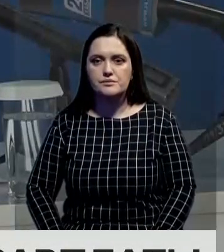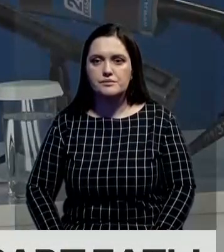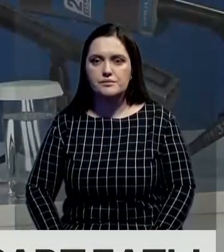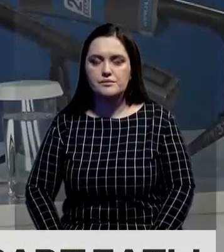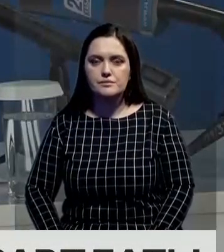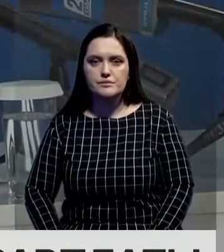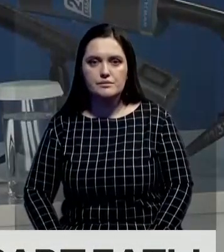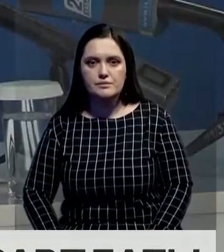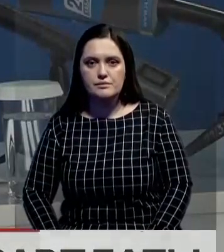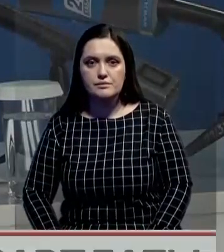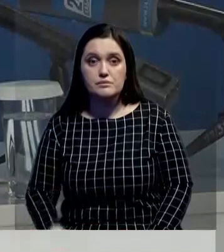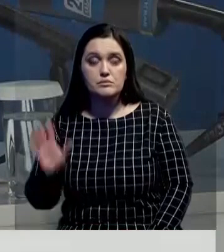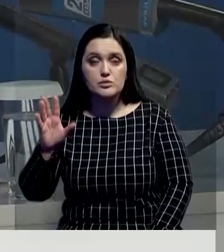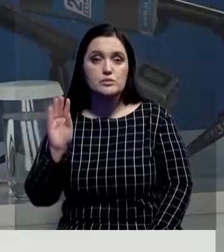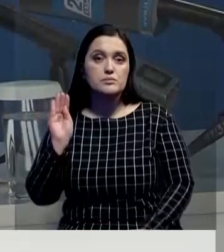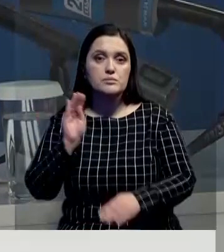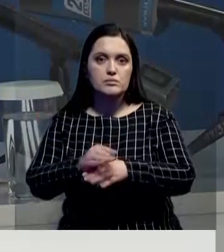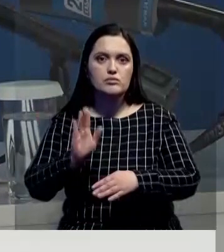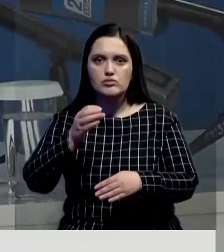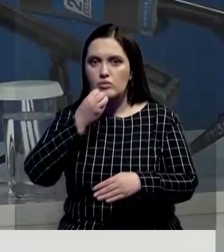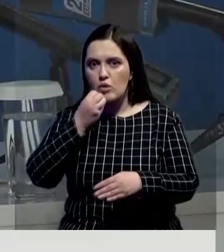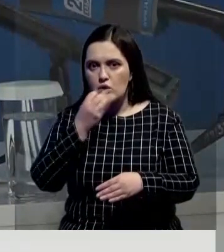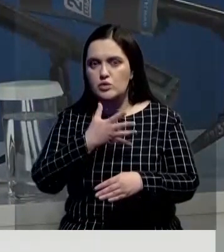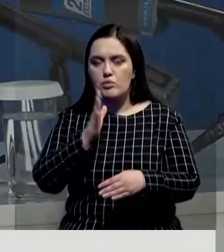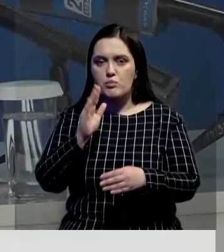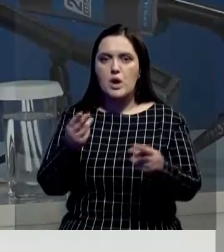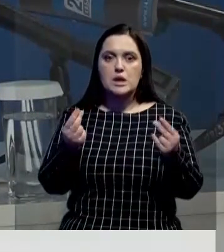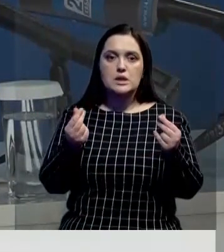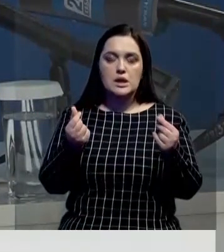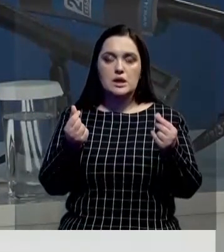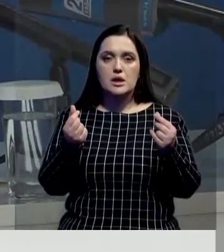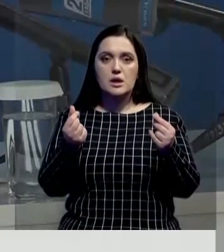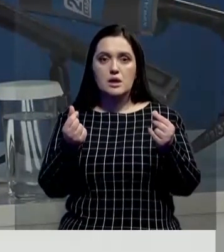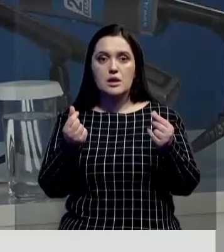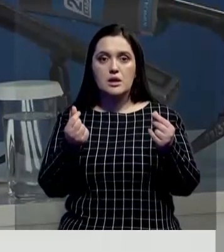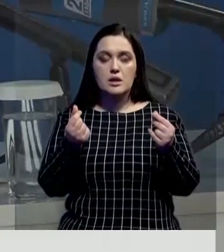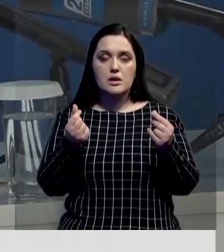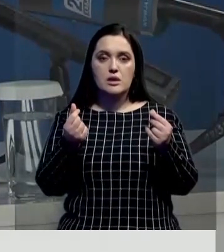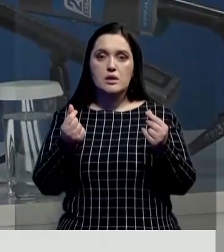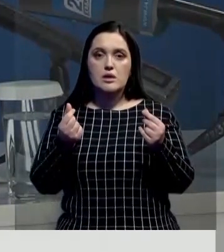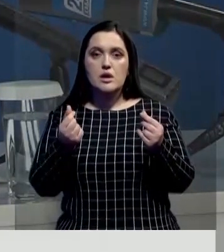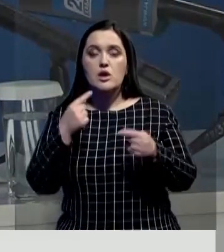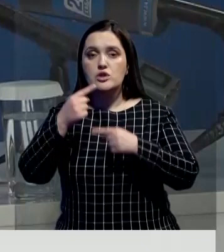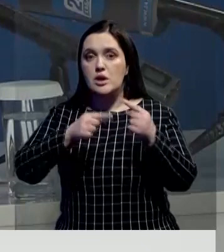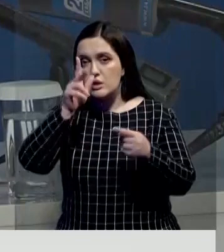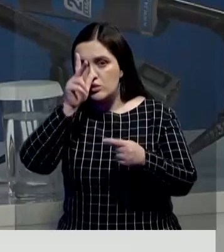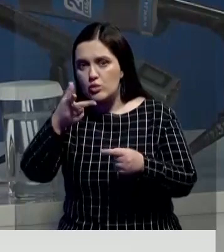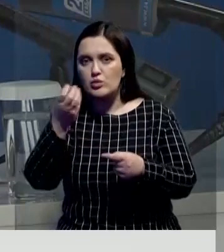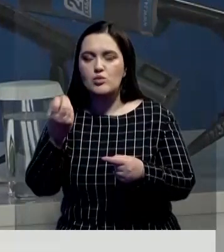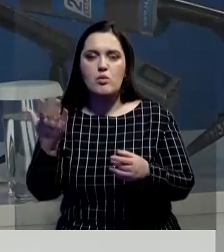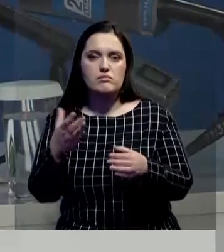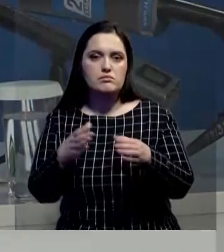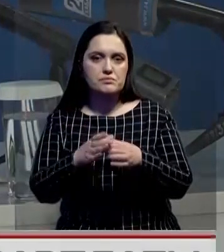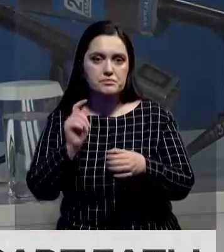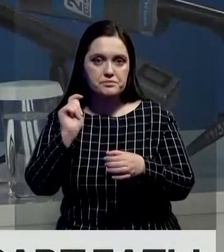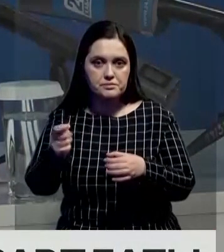Боевые они когда будут получать, это очень хорошие деньги получаются. Понимаете, да? И еще потом он там через 3 года классность получает,